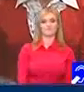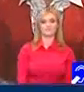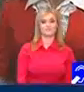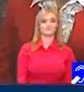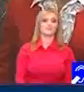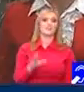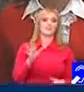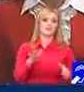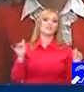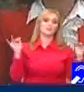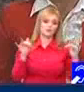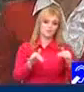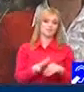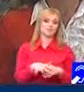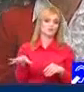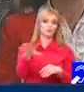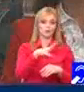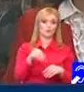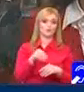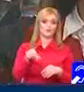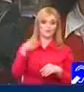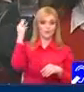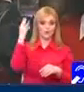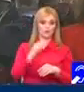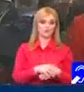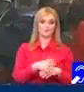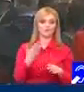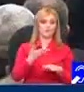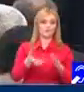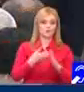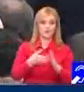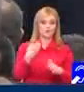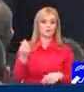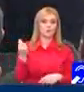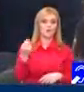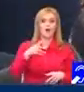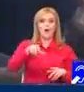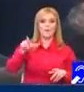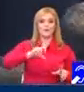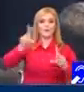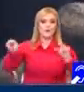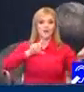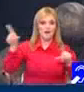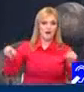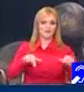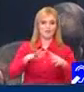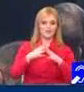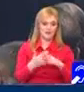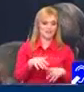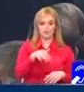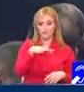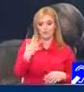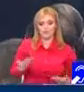Un cerc vicios ține localitățile din Republica Moldova la limita existenței. Oamenii pleacă de prin sate pentru că nu au unde munci, iar cei care